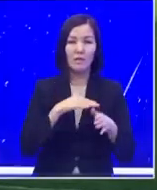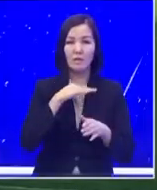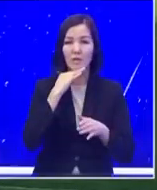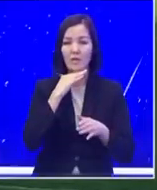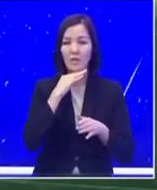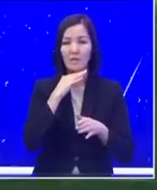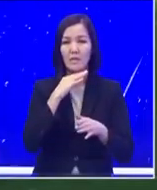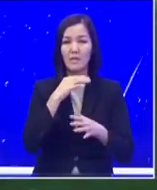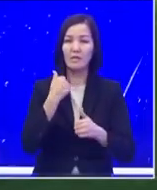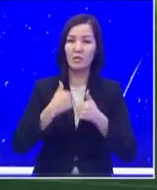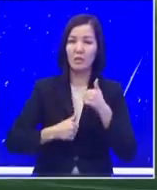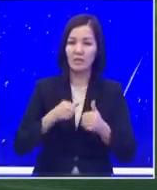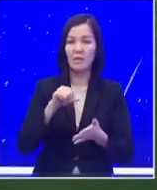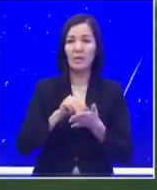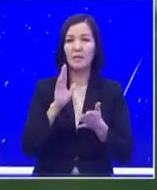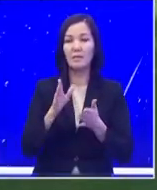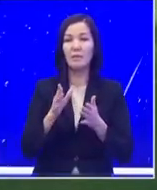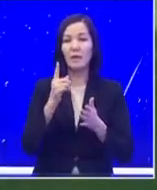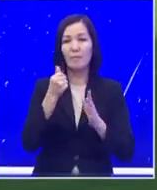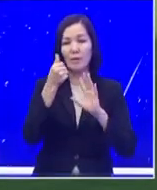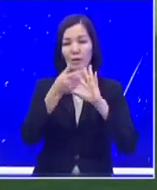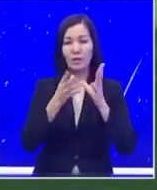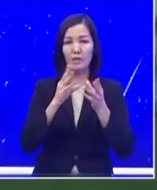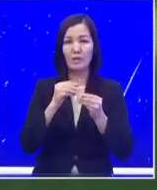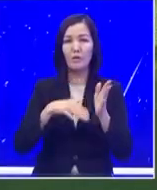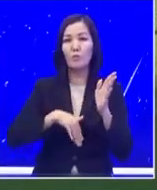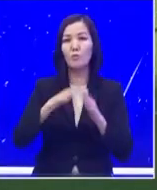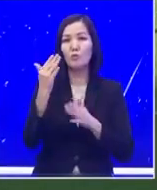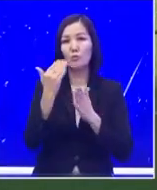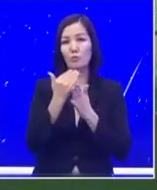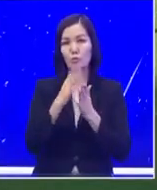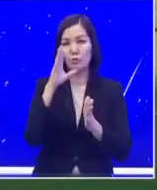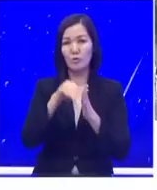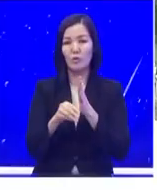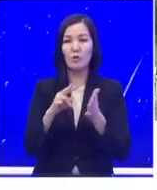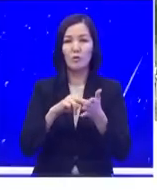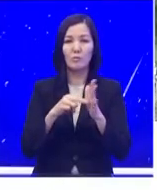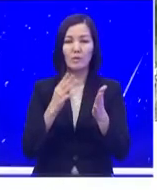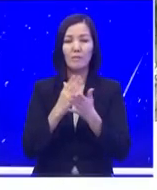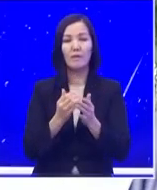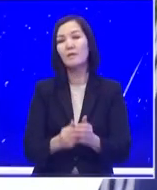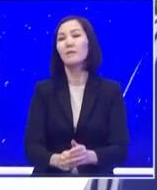бағымыз қатар жансын деп отыр. Жылдық қорытындыда үздік үштікті еншілеу жоспарларында.